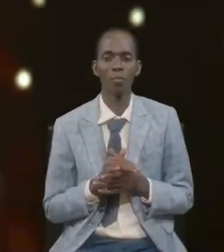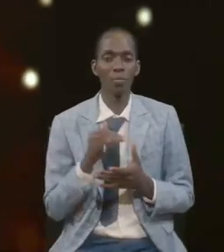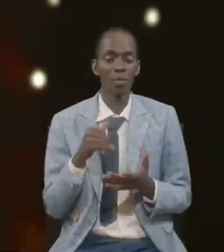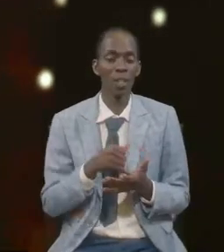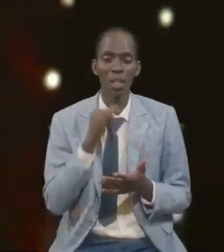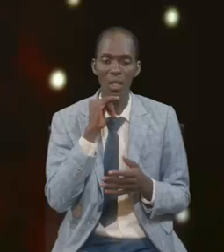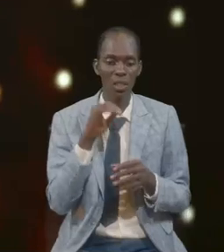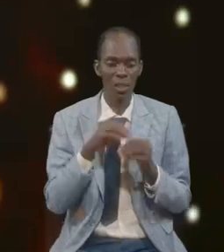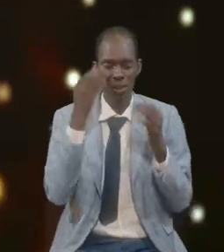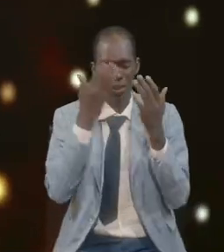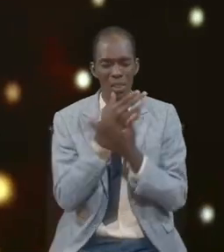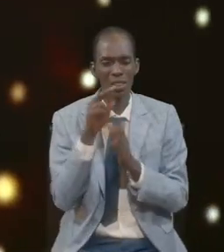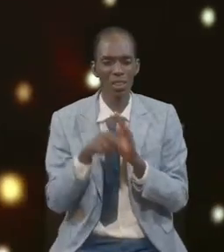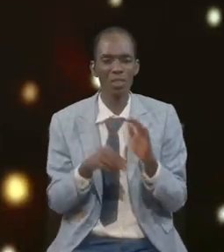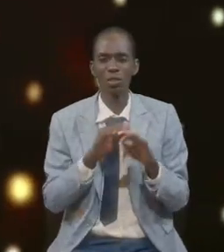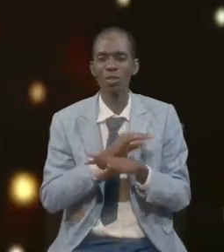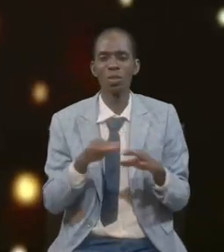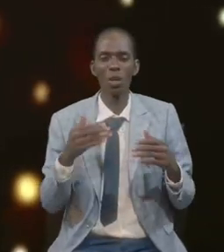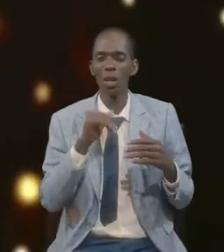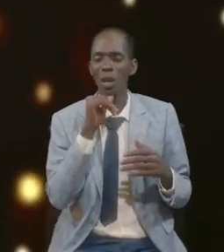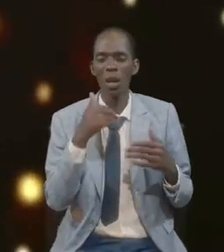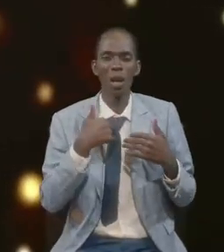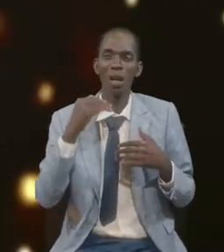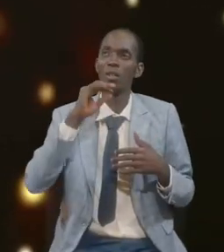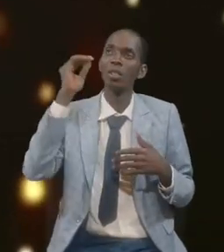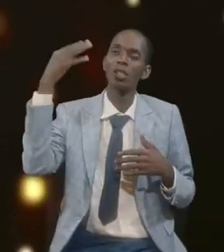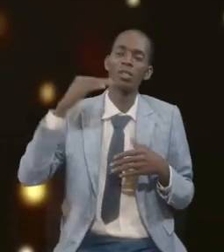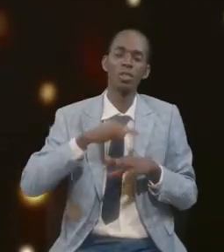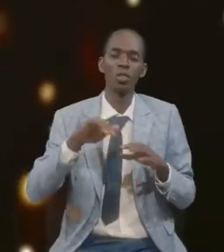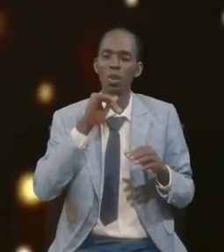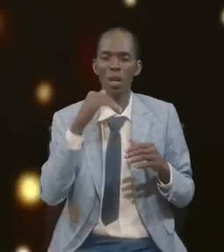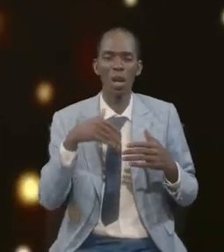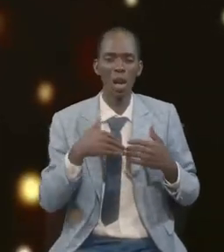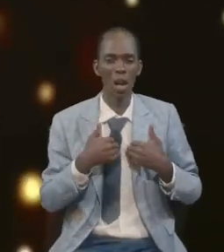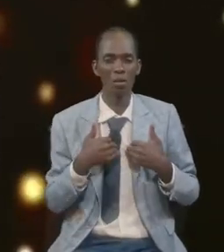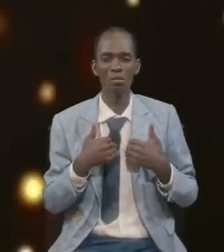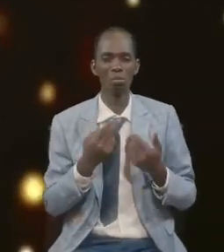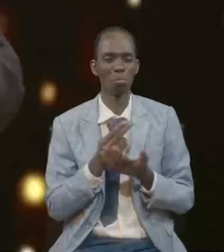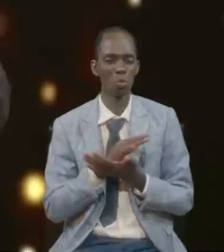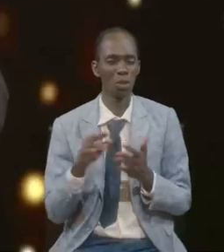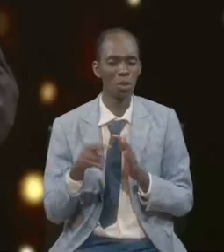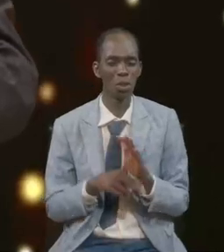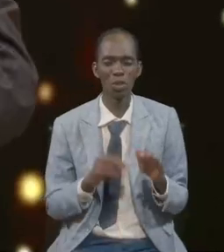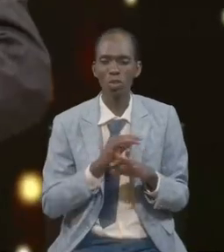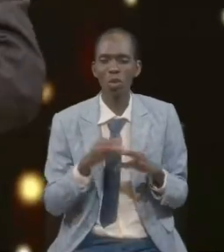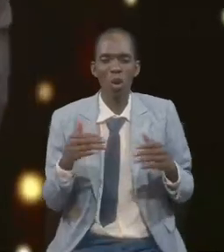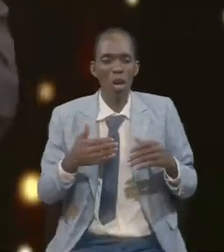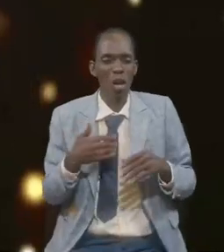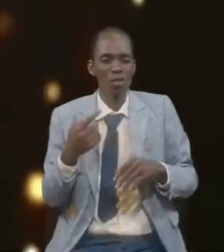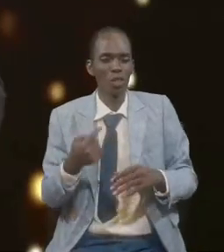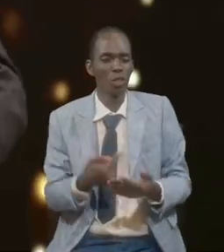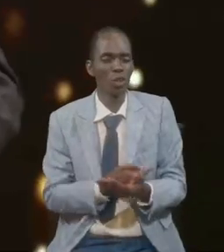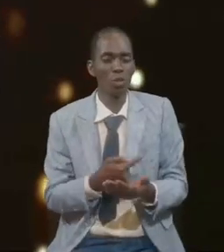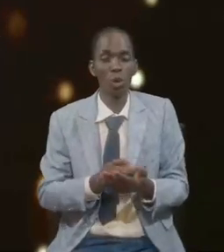dans les ténèbres. Il n'a pas la grâce, il n'a pas la piété, il n'a pas l'évangile. Tout ce qu'il peut